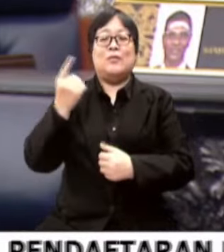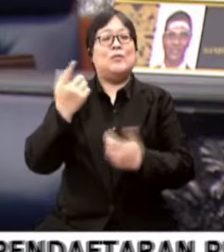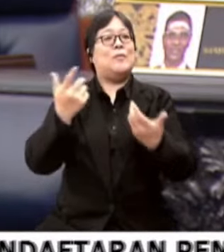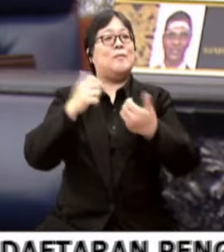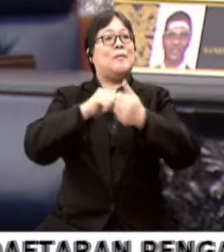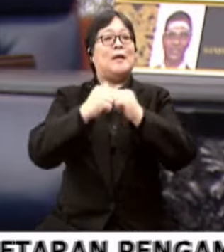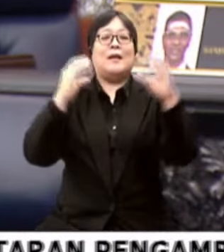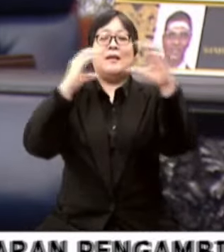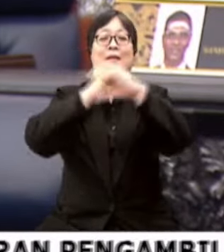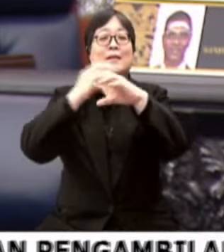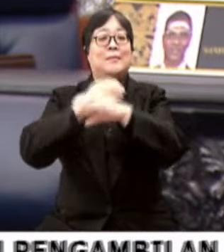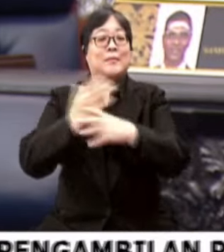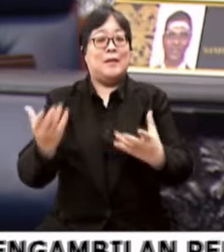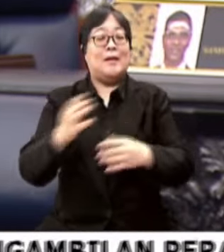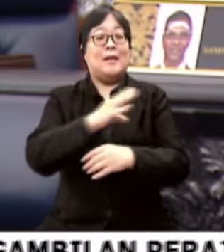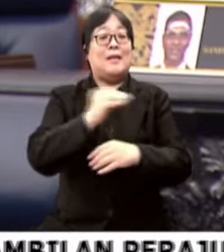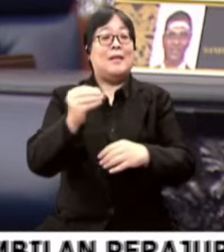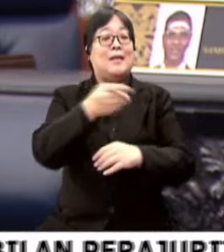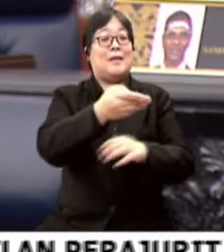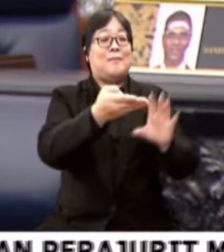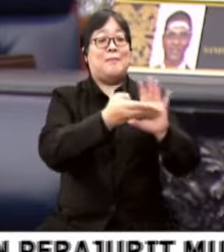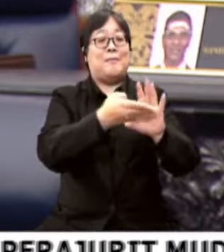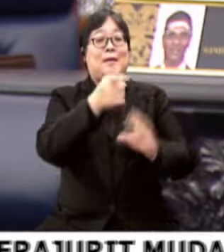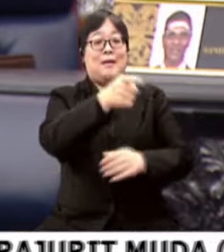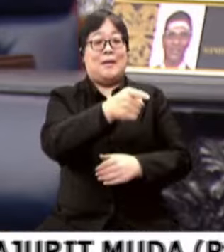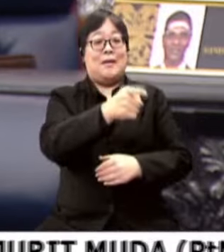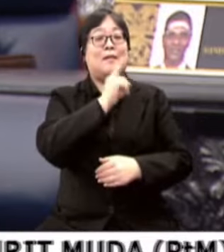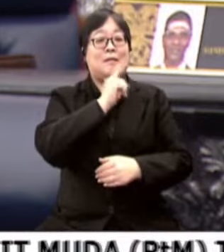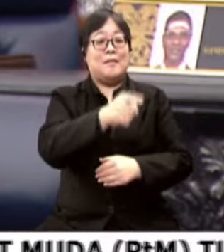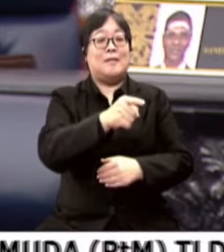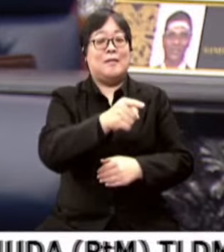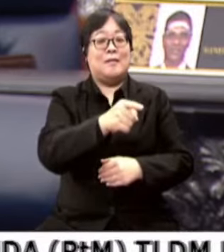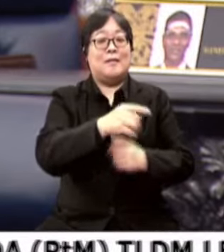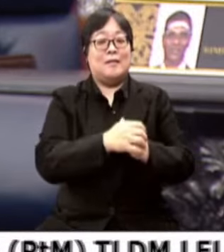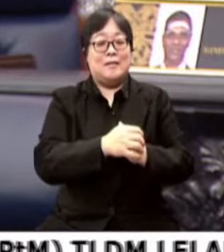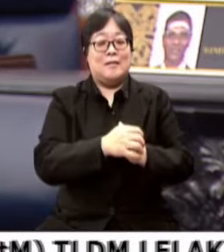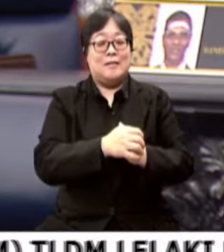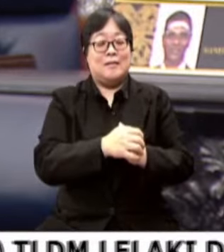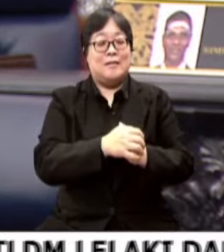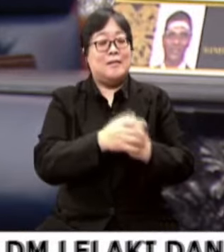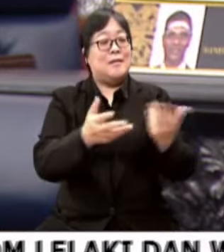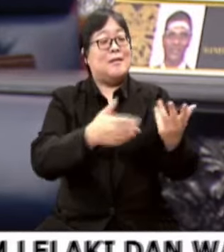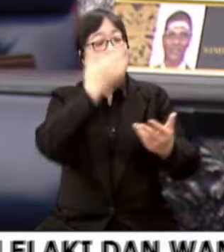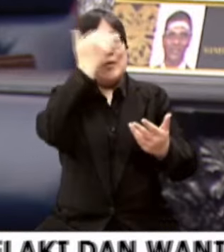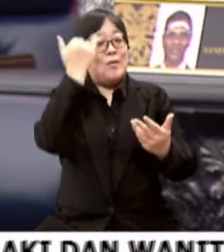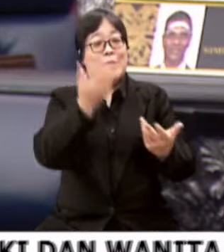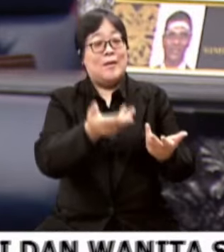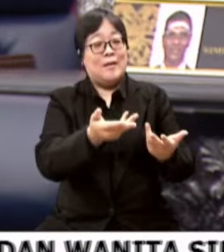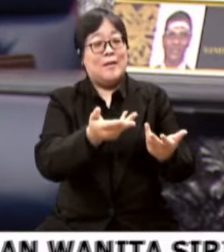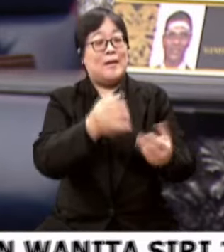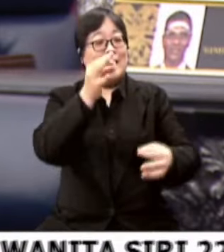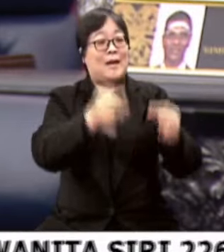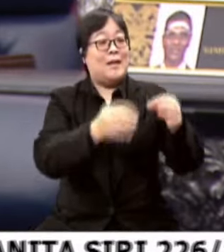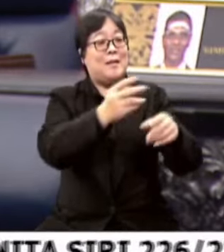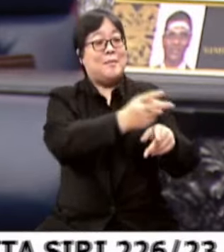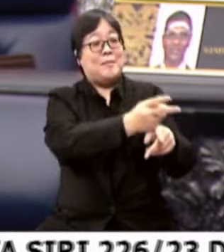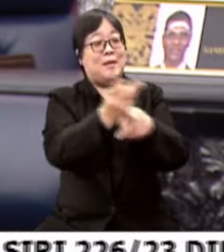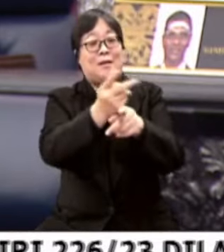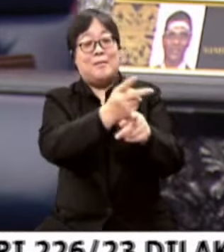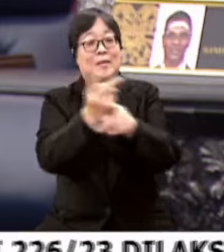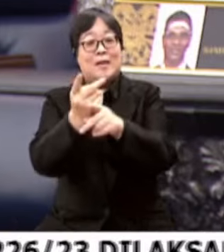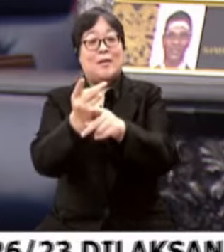dan Bang ini sebetulnya dia ada the because long sak dalam dunia ini sebab kalau meminjam